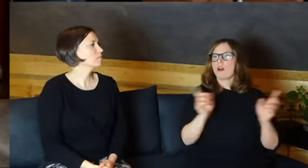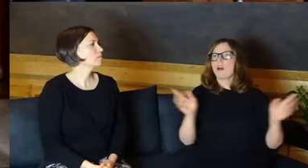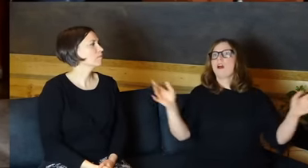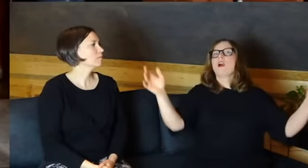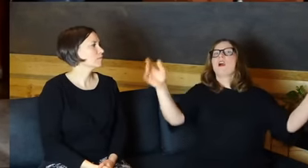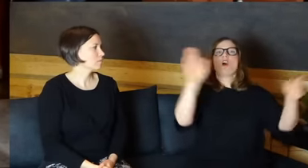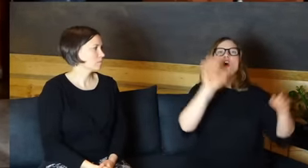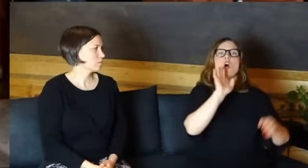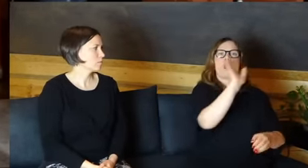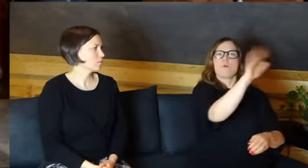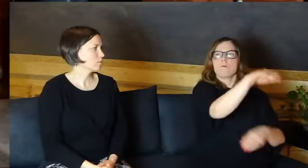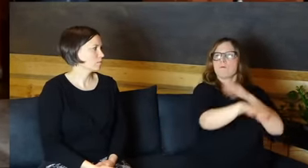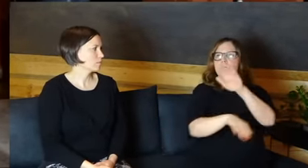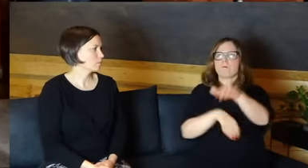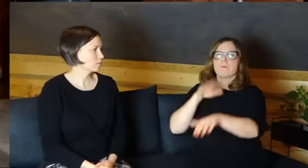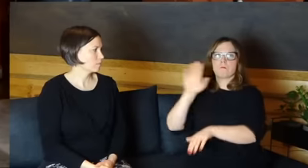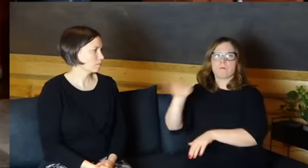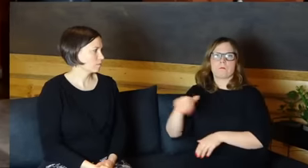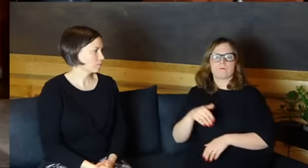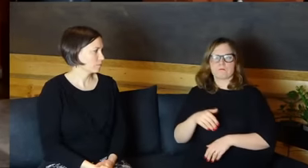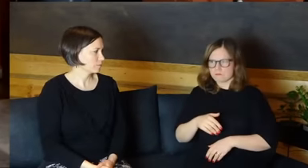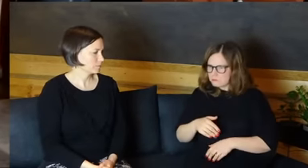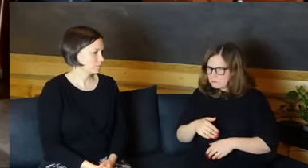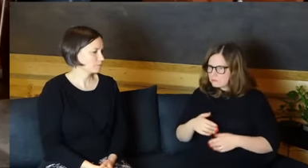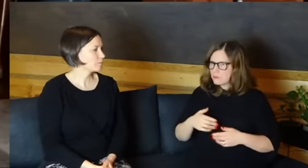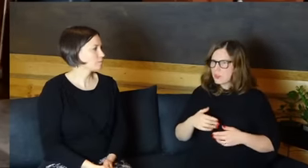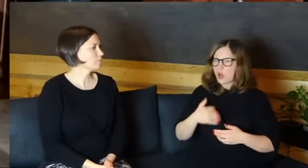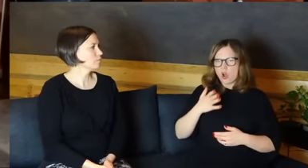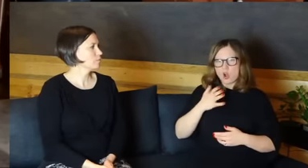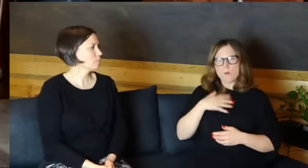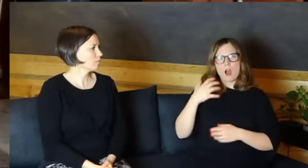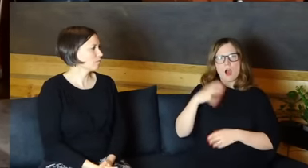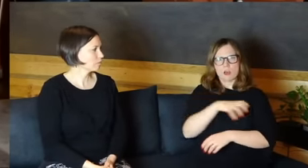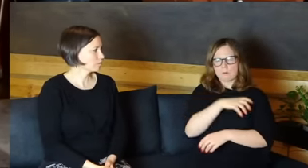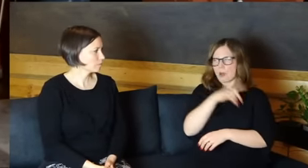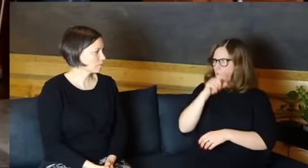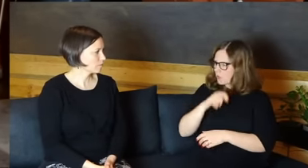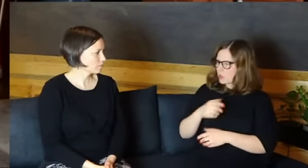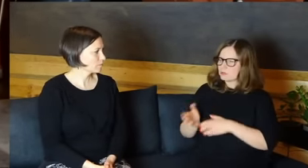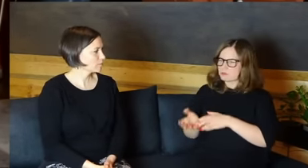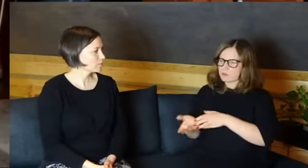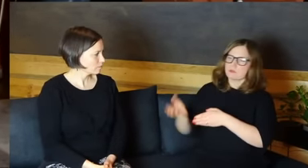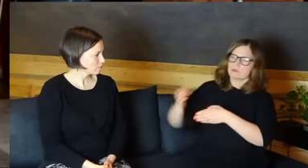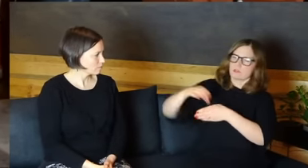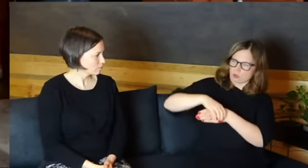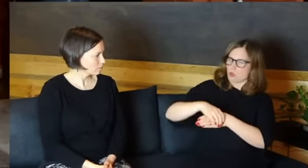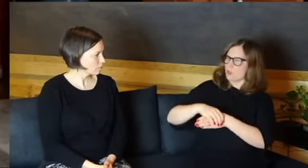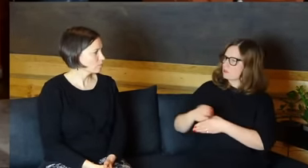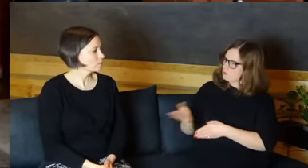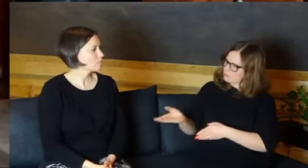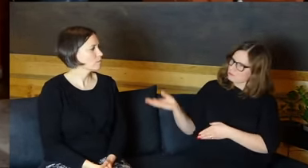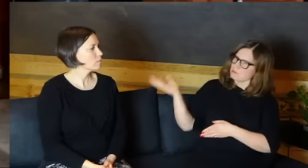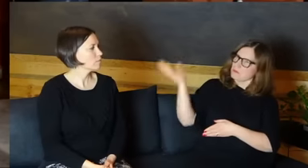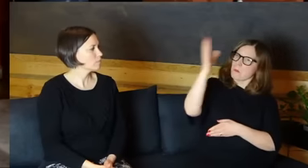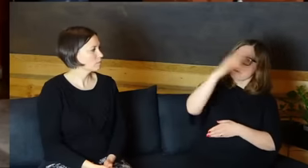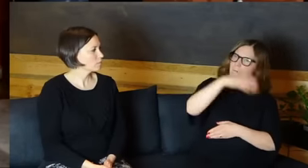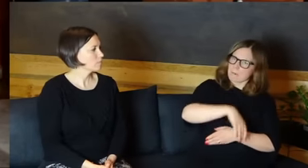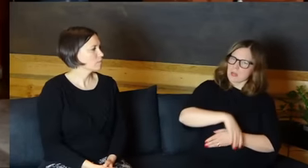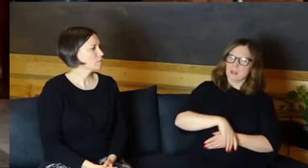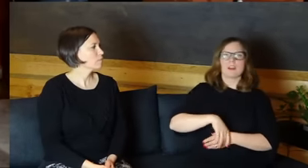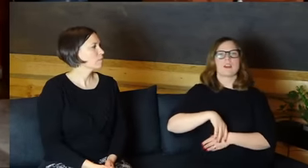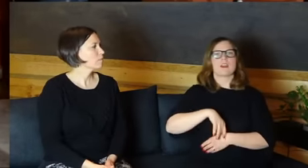maille. Siispä mene ja satula sinun harmaa ja hevoseni, sillä katso, minä lähetän sinut Betlehemiin, Juuttaan maan,